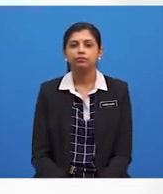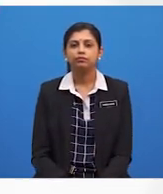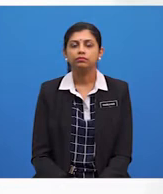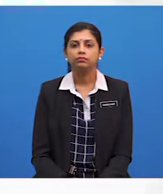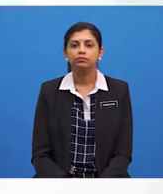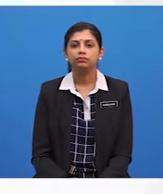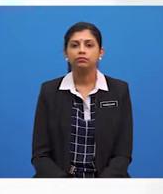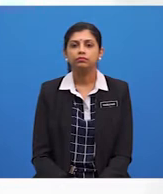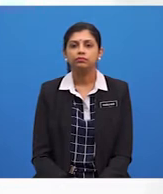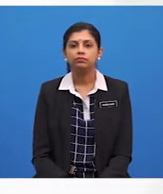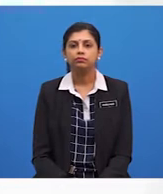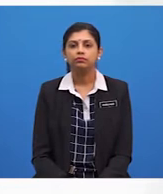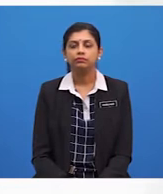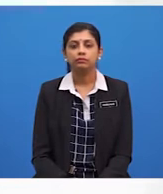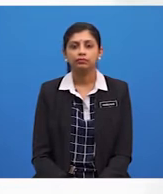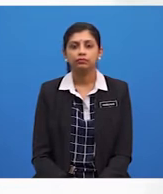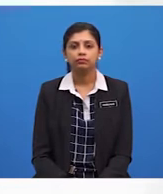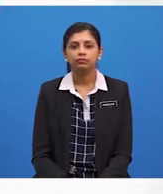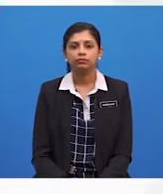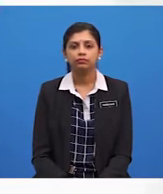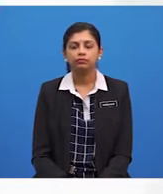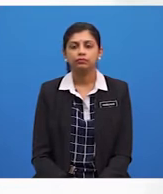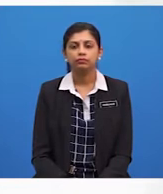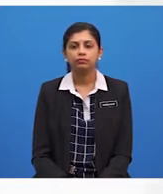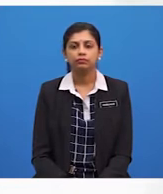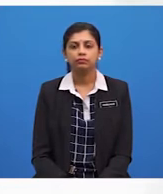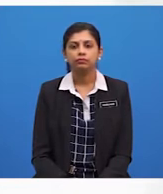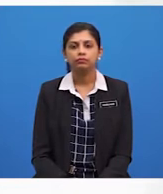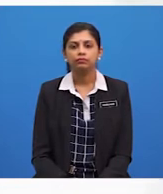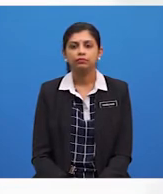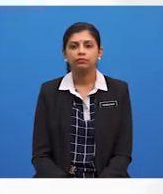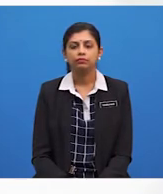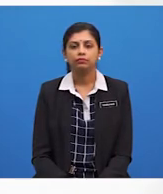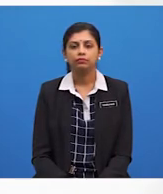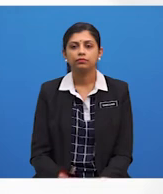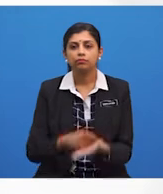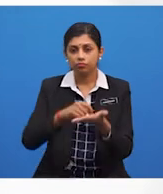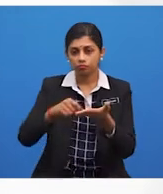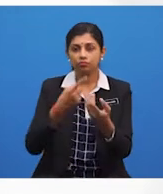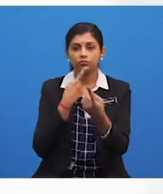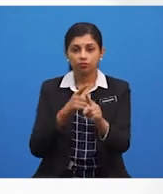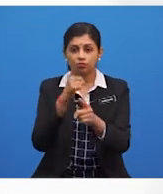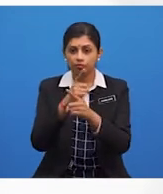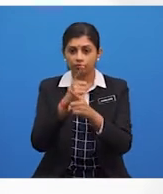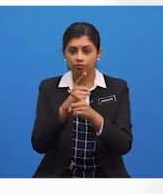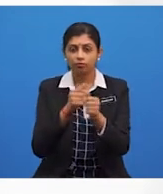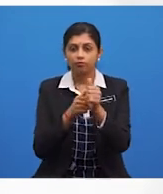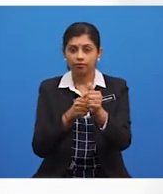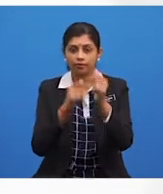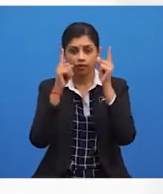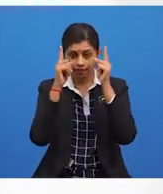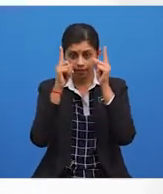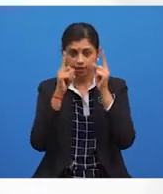ialah pertama, menjamin hak asasi warga negara. Perlembagaan